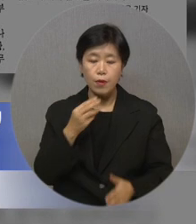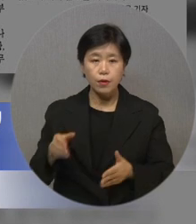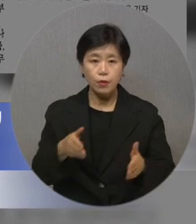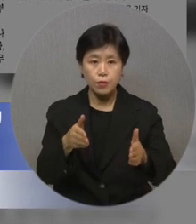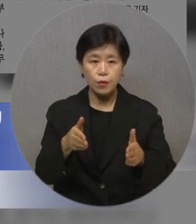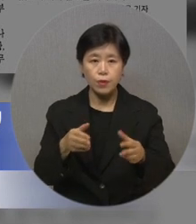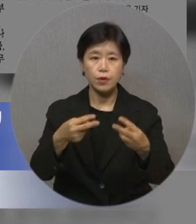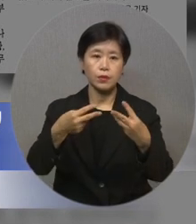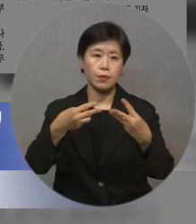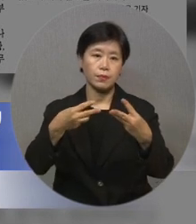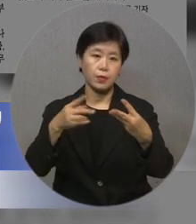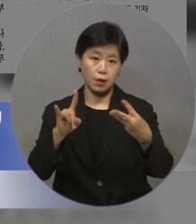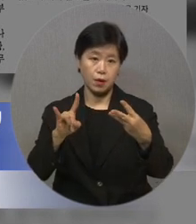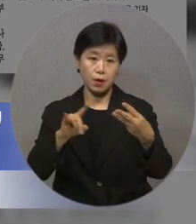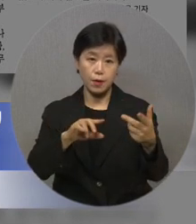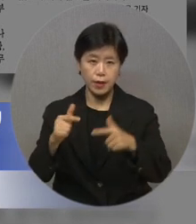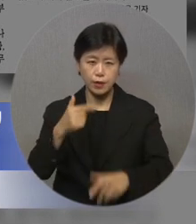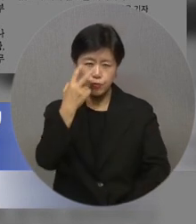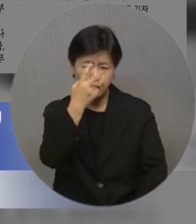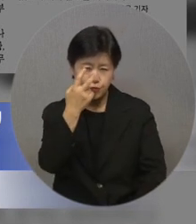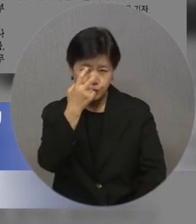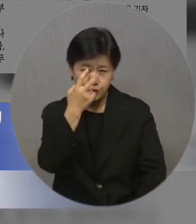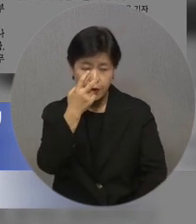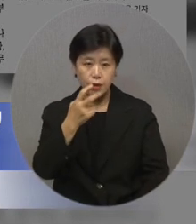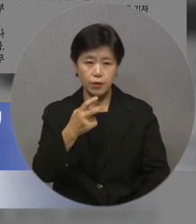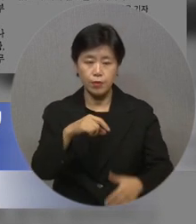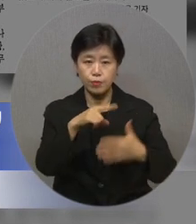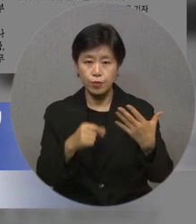돌봄 정책의 이름을 360도